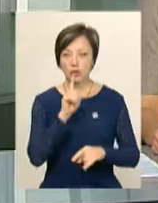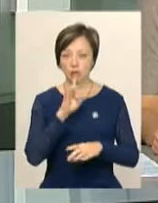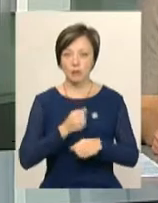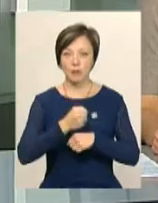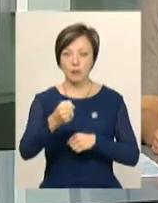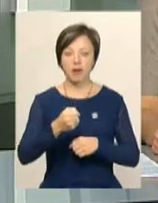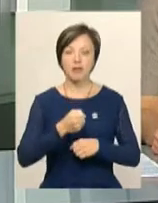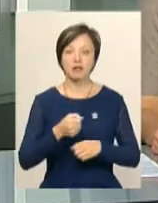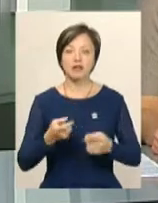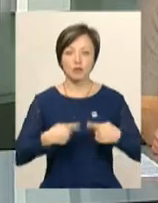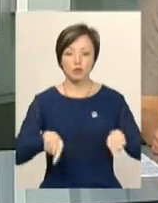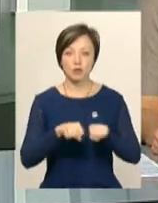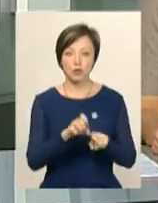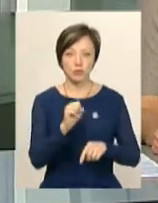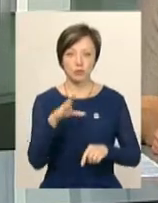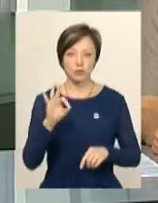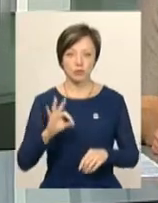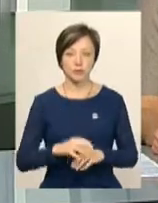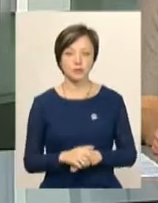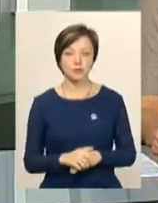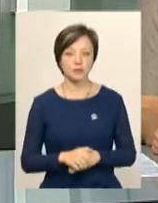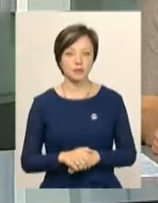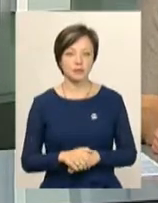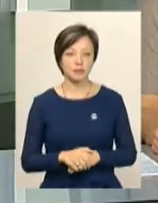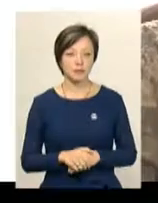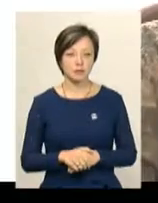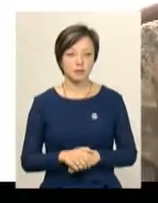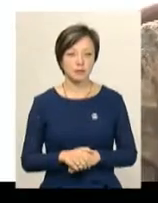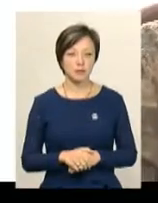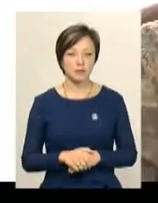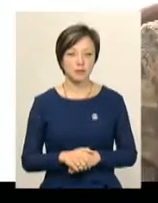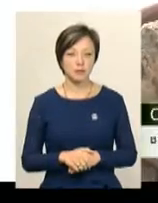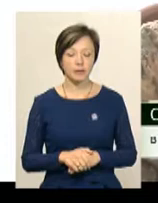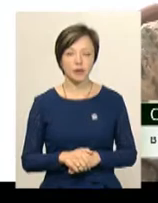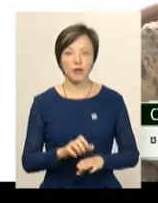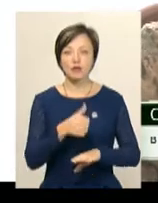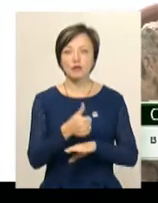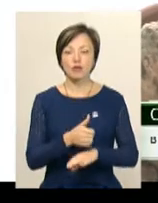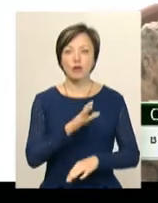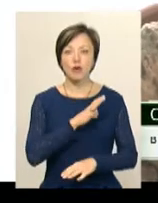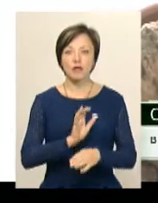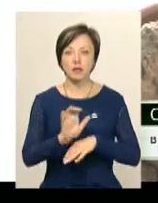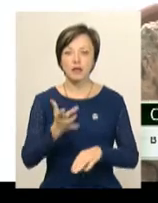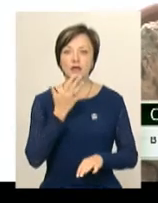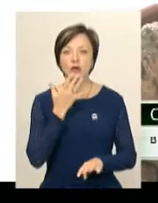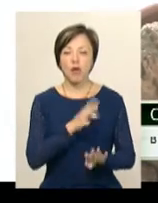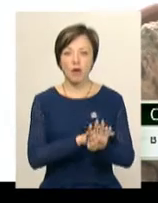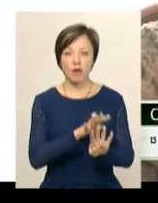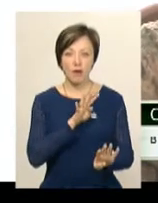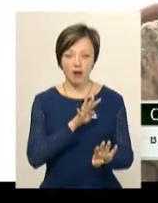направлений в зону проведення операції Об'єднаних сил. Ми в основному відправляли в Національну